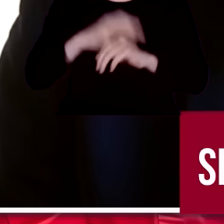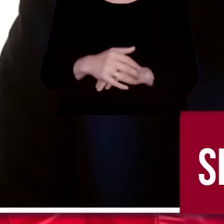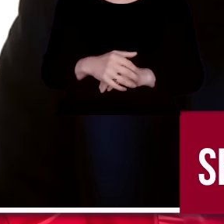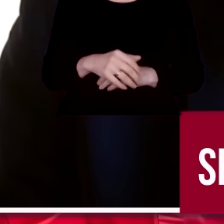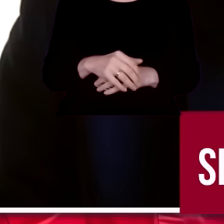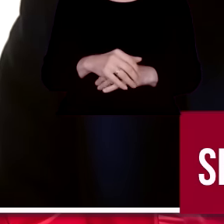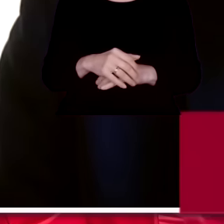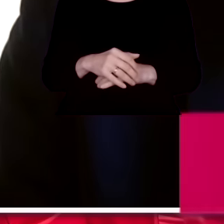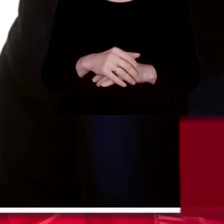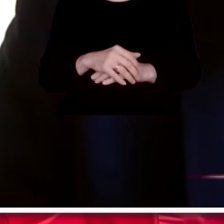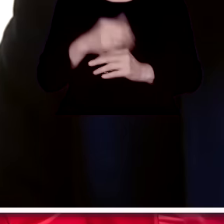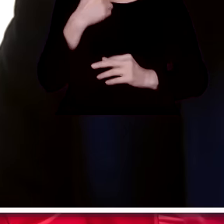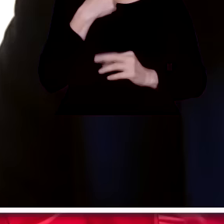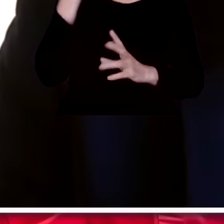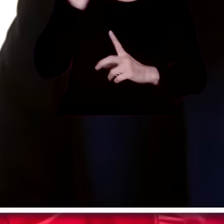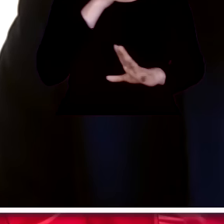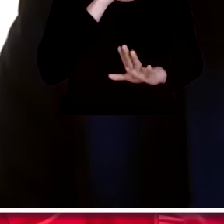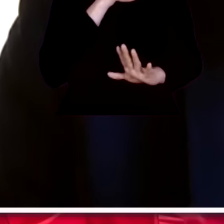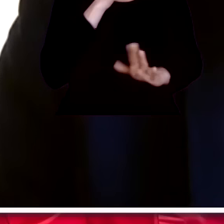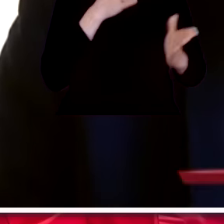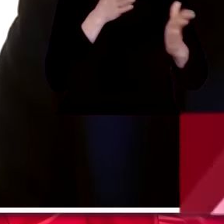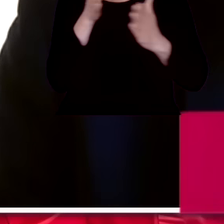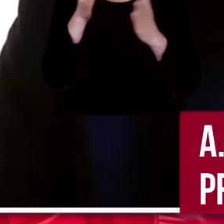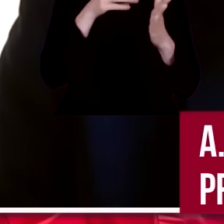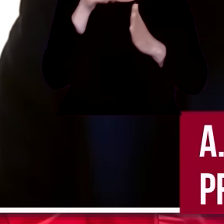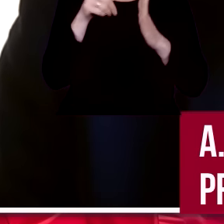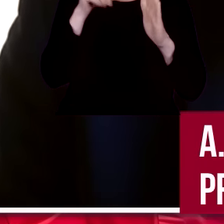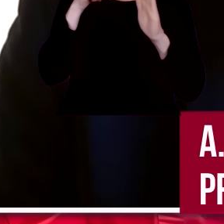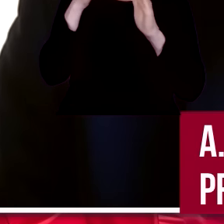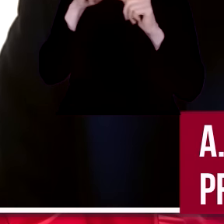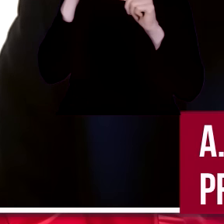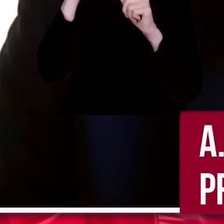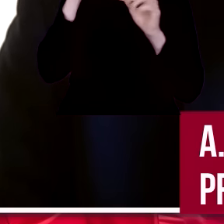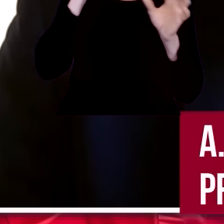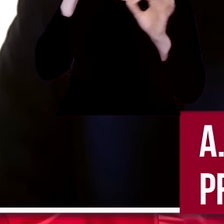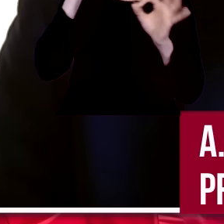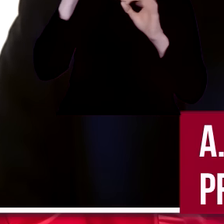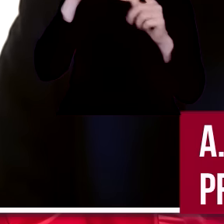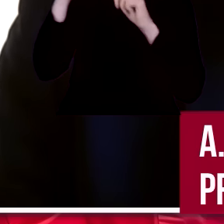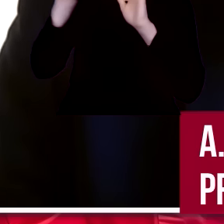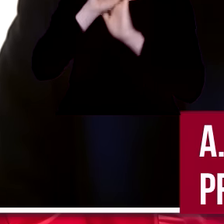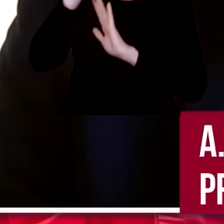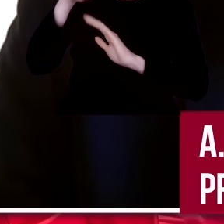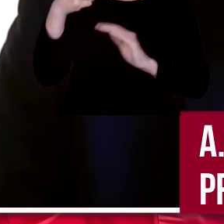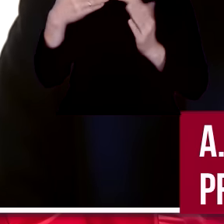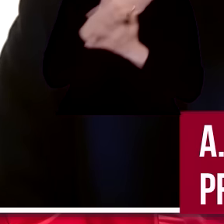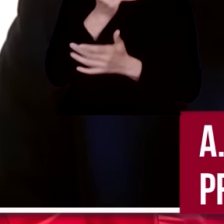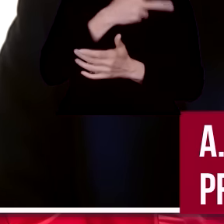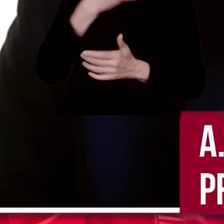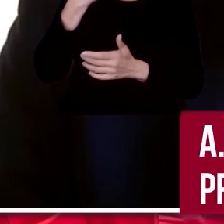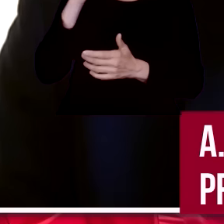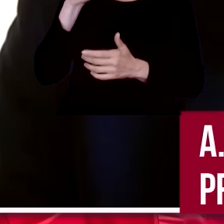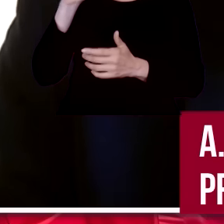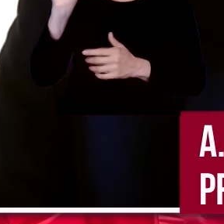najbardziej prawdopodobnego szukać to jest to sygnał wysłany w kierunku nowego kierownictwa MSW i ja ja przynajmniej liczę na to że kierownictwo